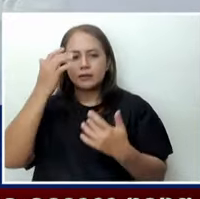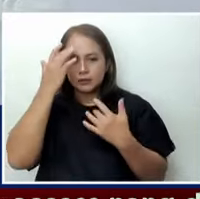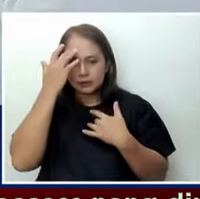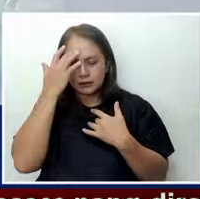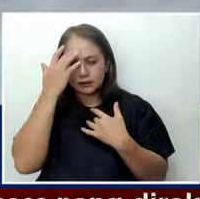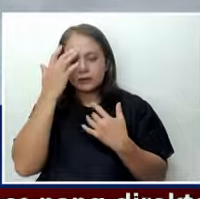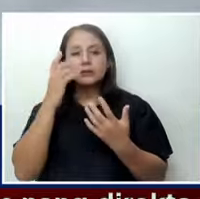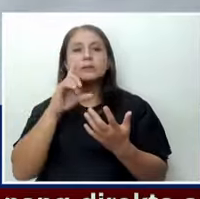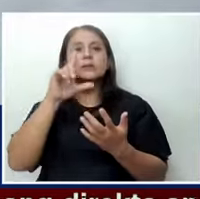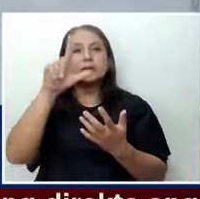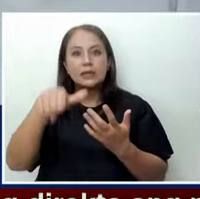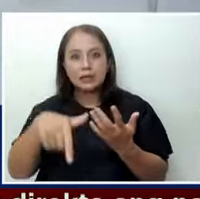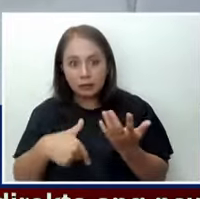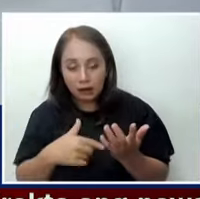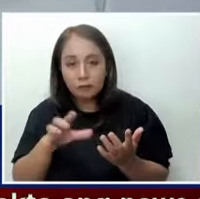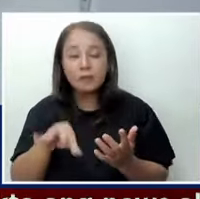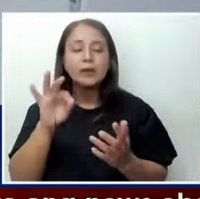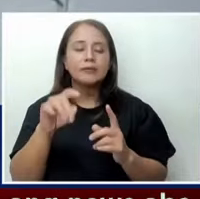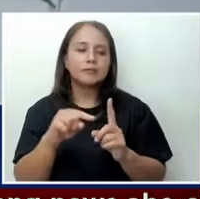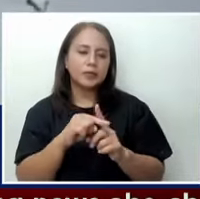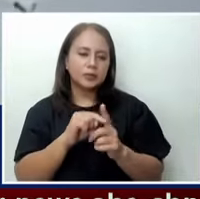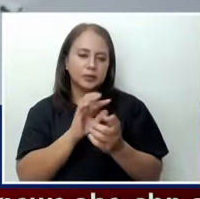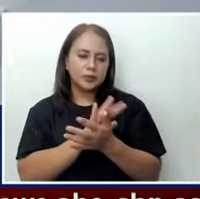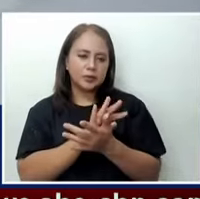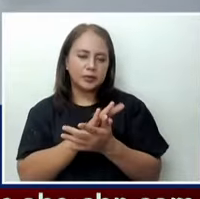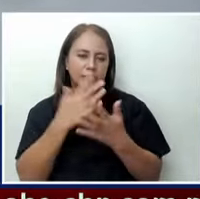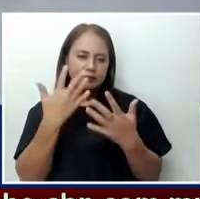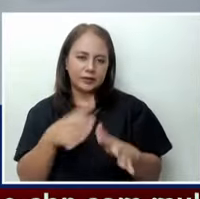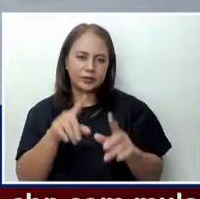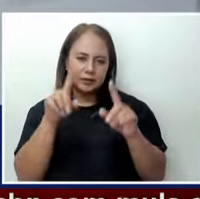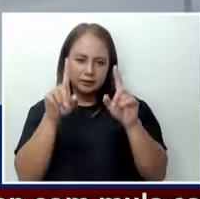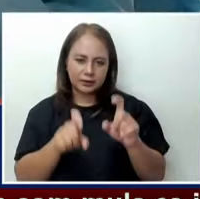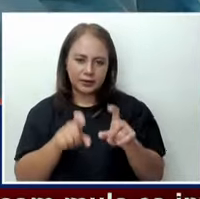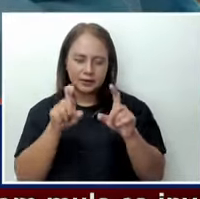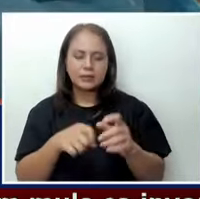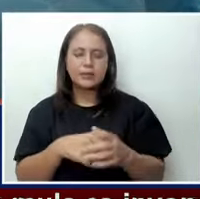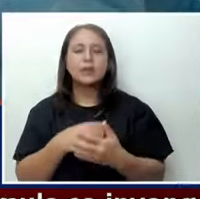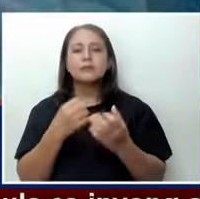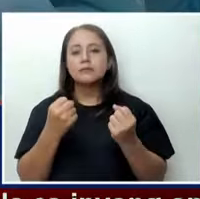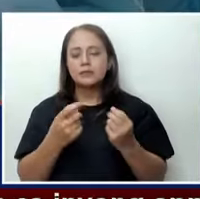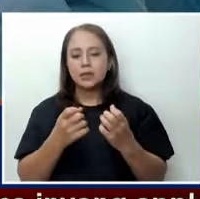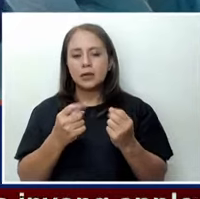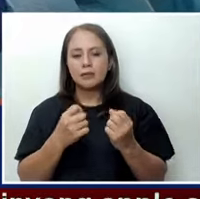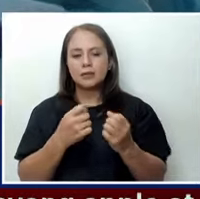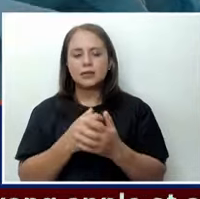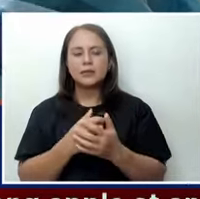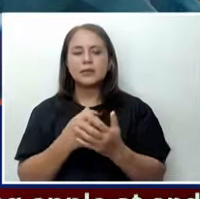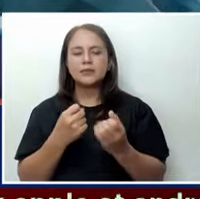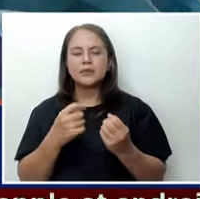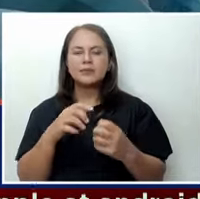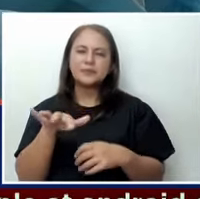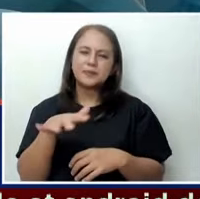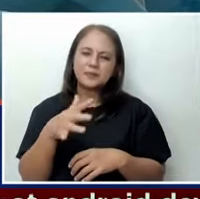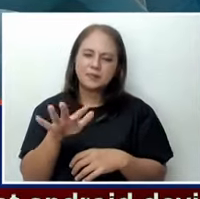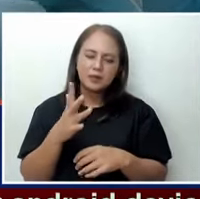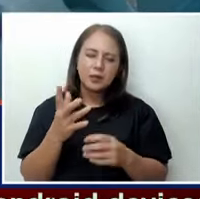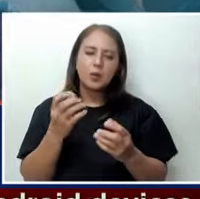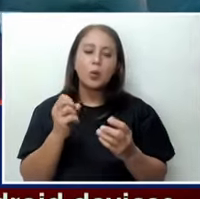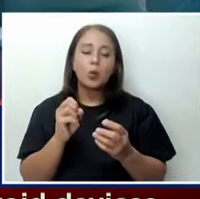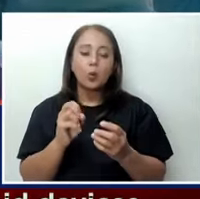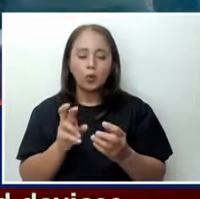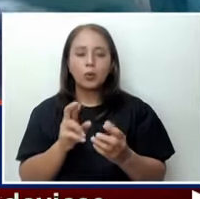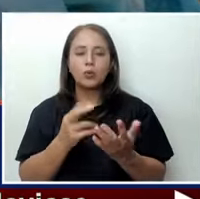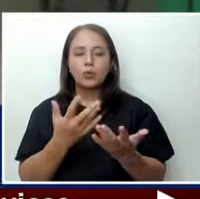at nagpositibo sa COVID matapos ang screening. Karamihan naman umano sa mga mild cases lamang o di kaya